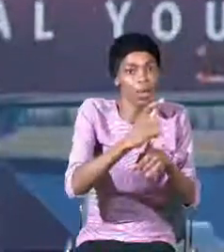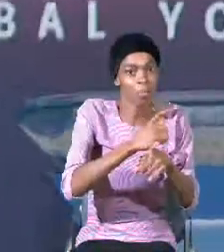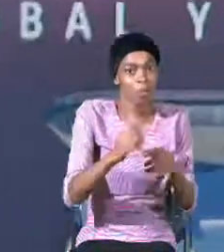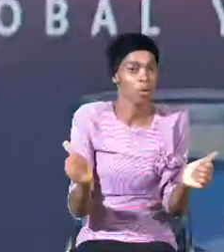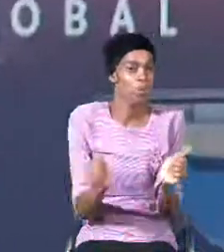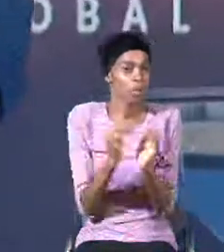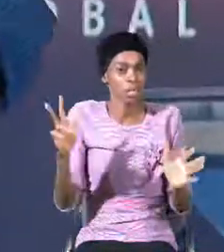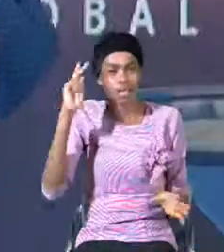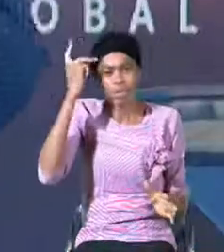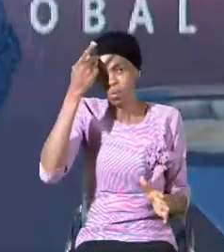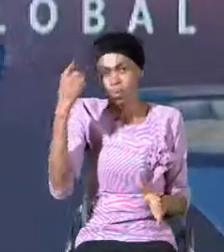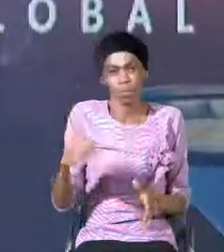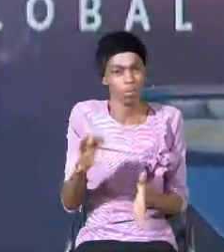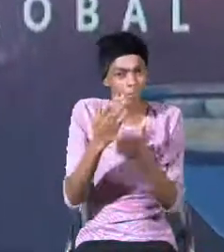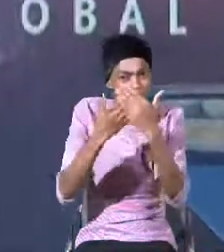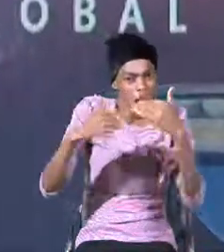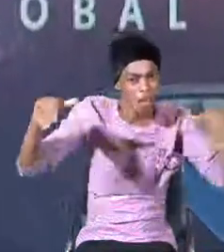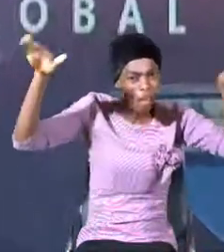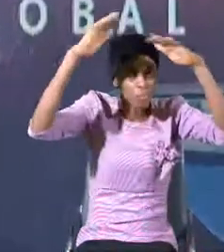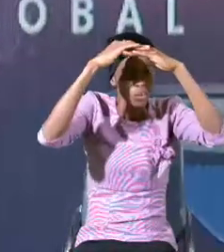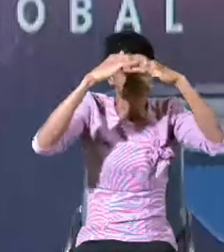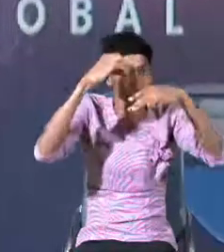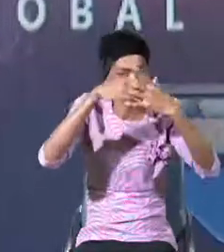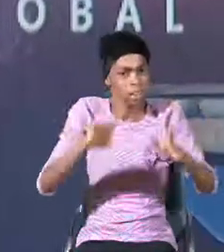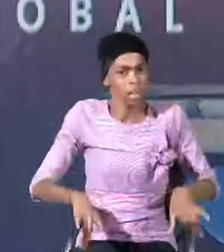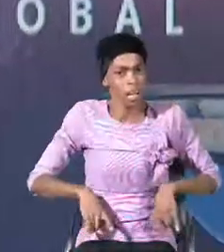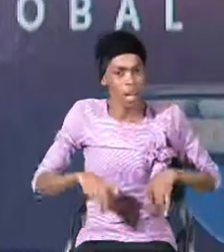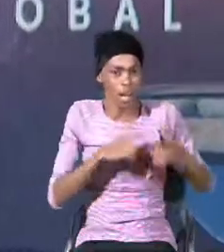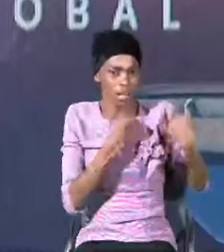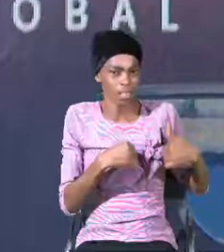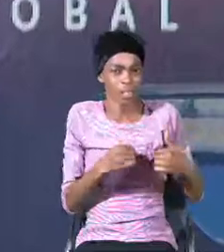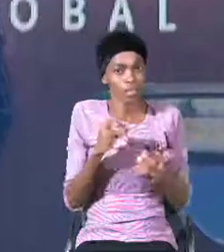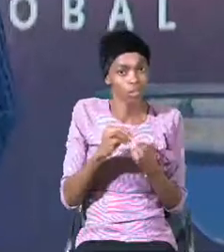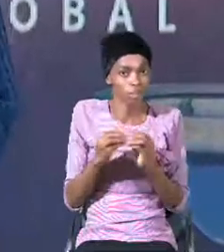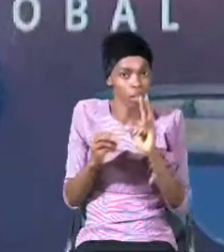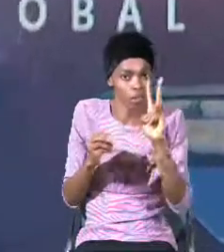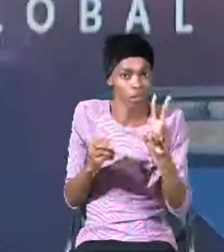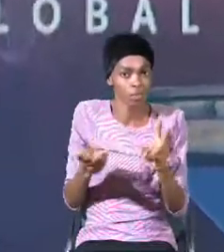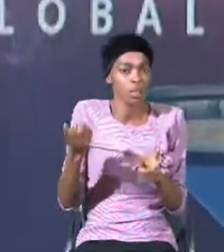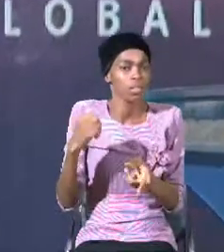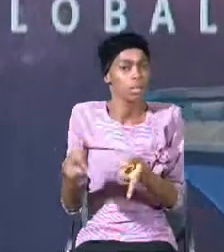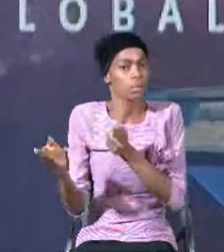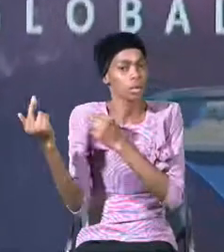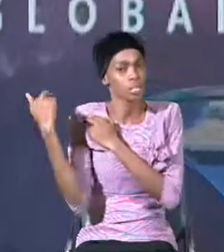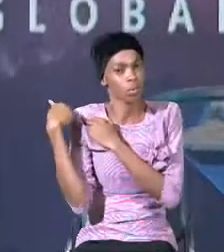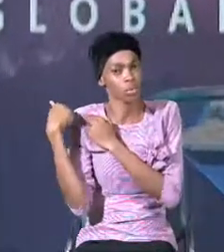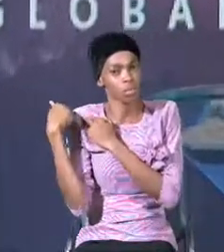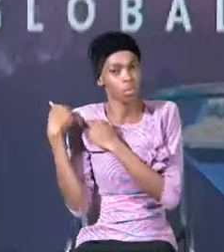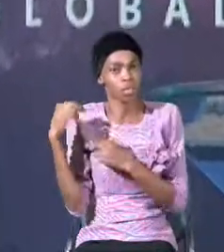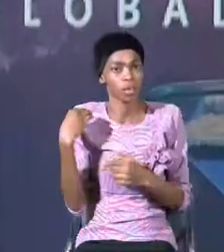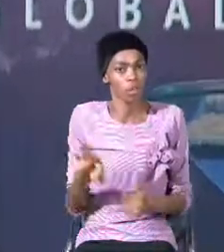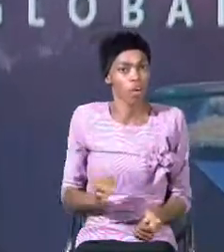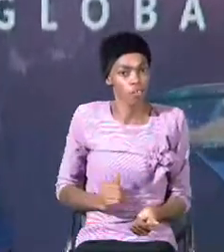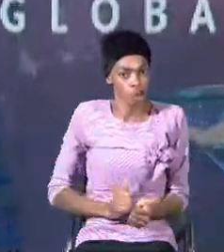sans un objectif du ciel dans leur cœur. Deuxièmement, la responsabilité